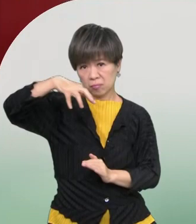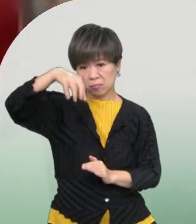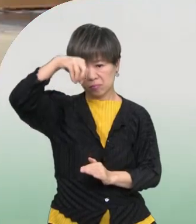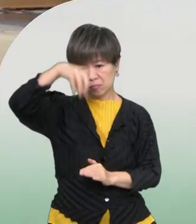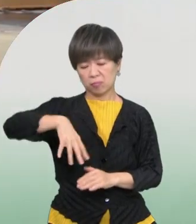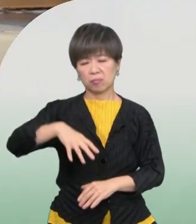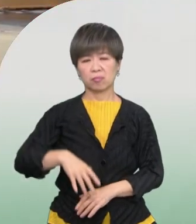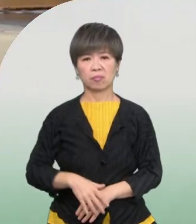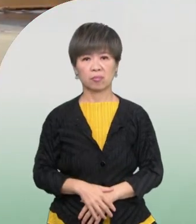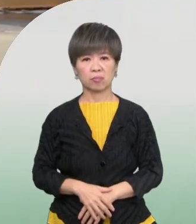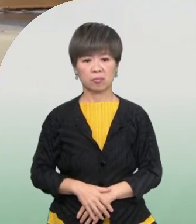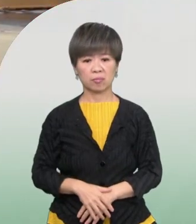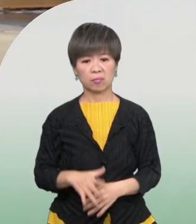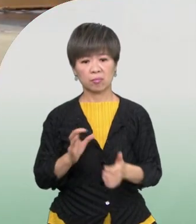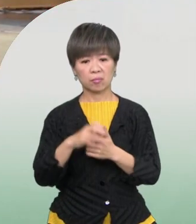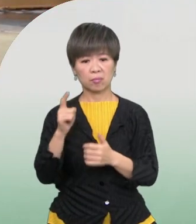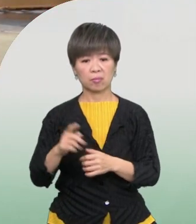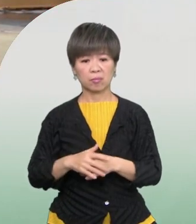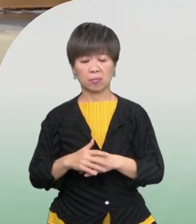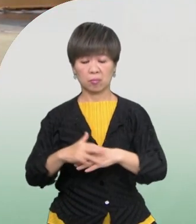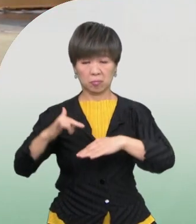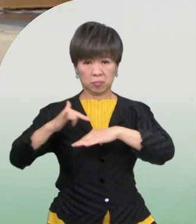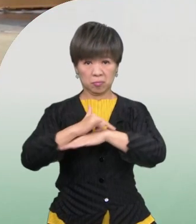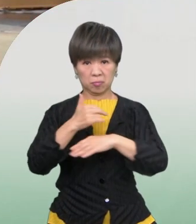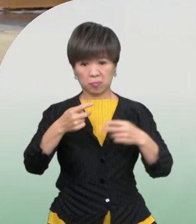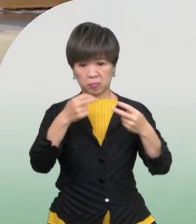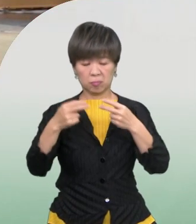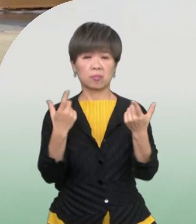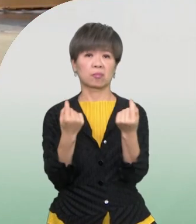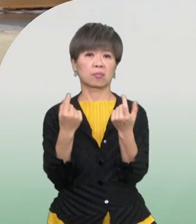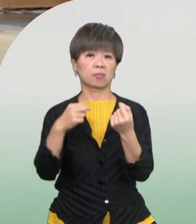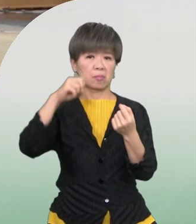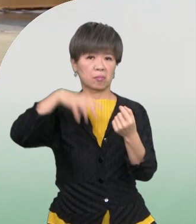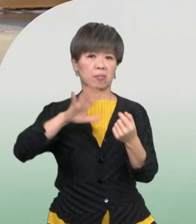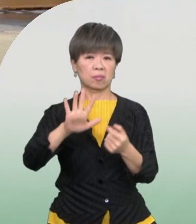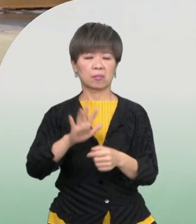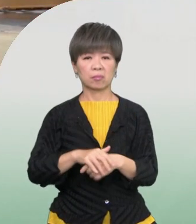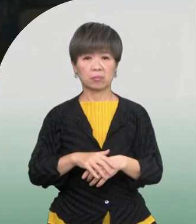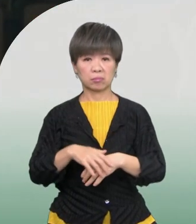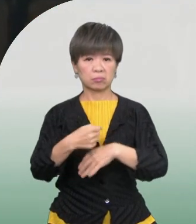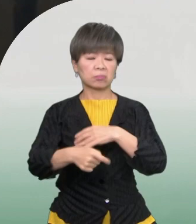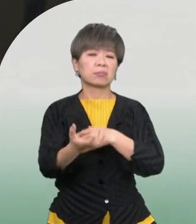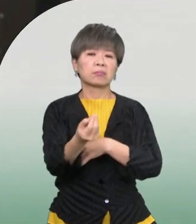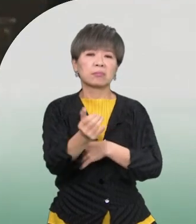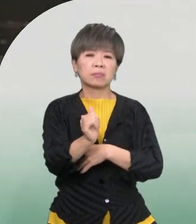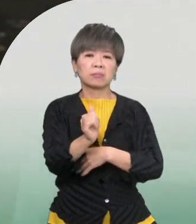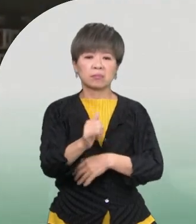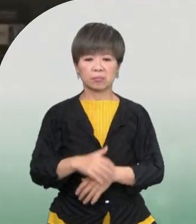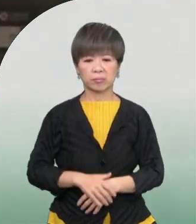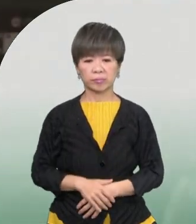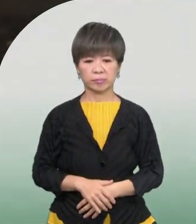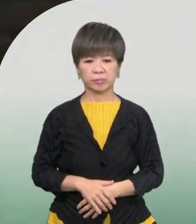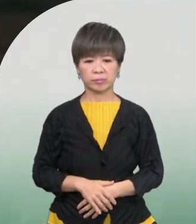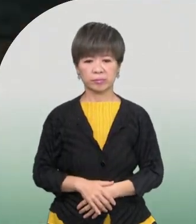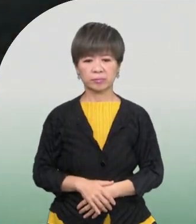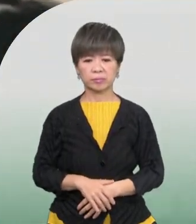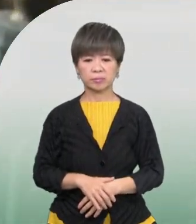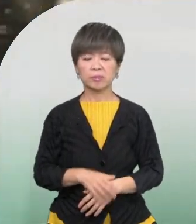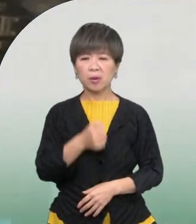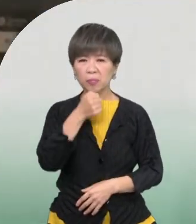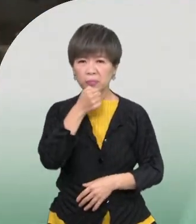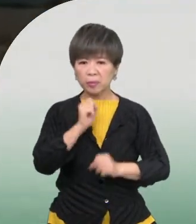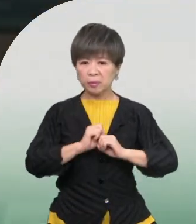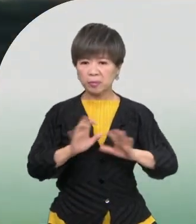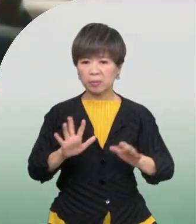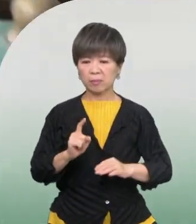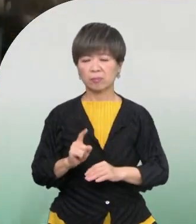跌下来，发红维修棚天查没跌下来，后顶无松动人。 好，由于地震的关系，把列车暂时